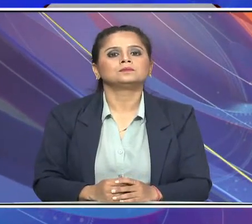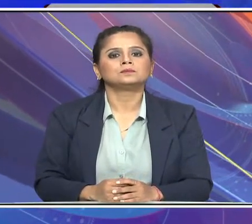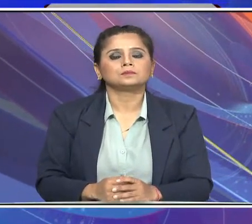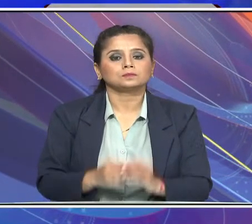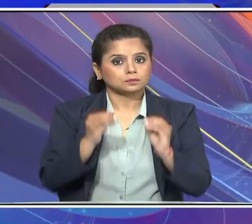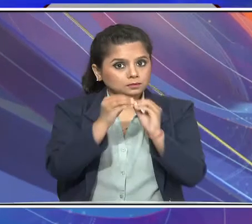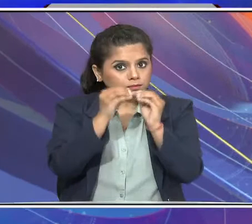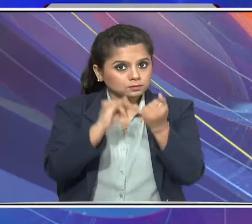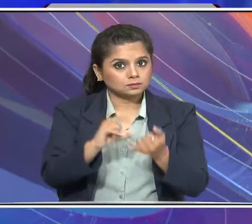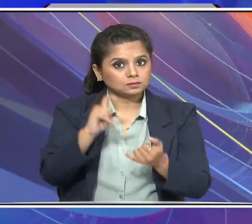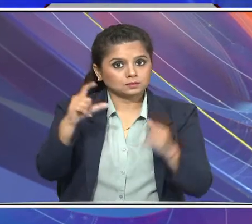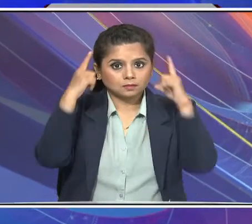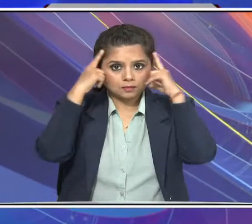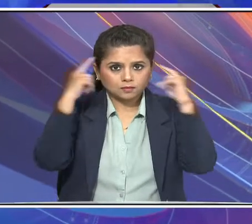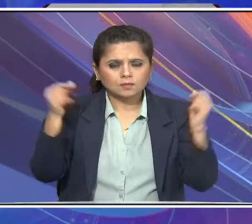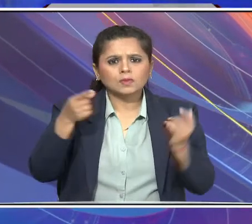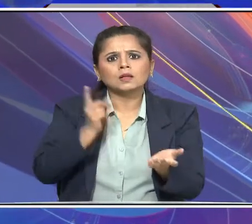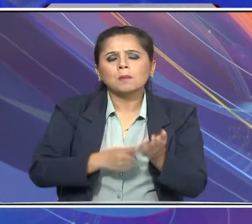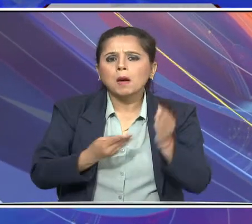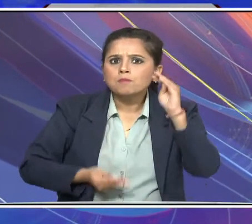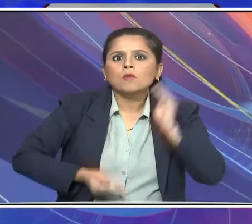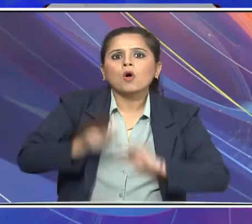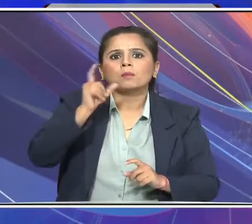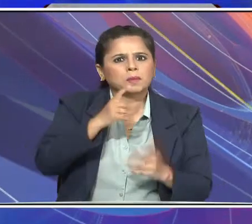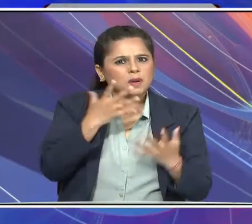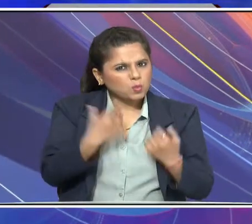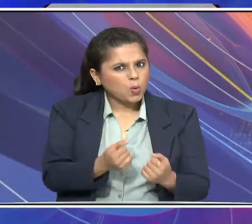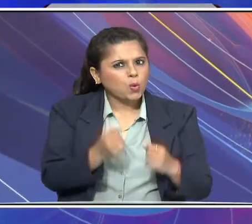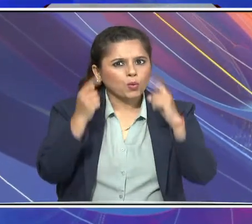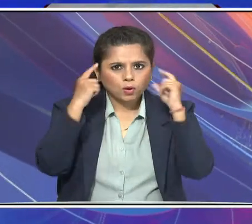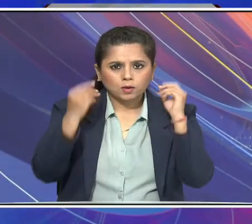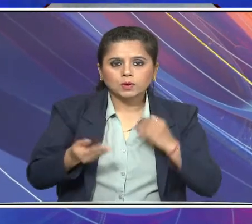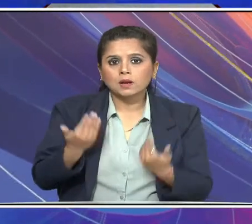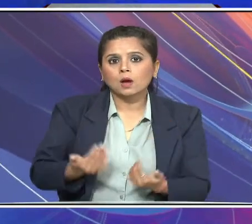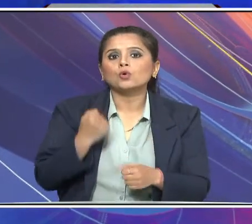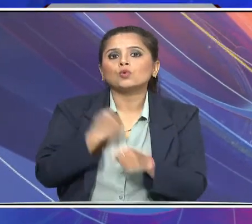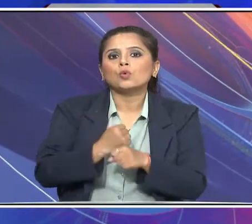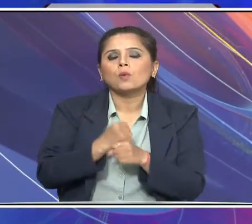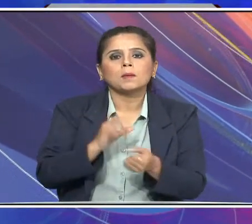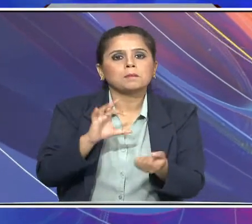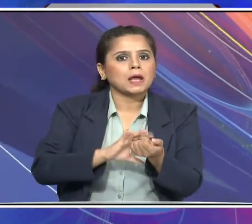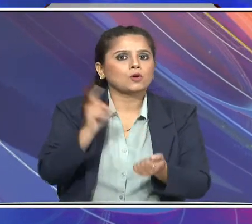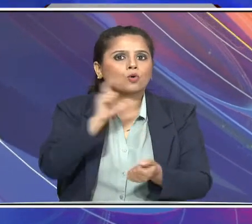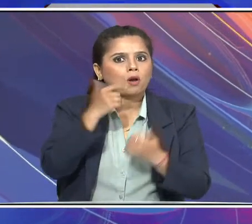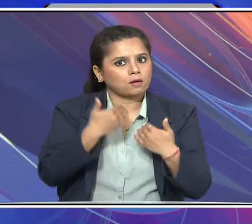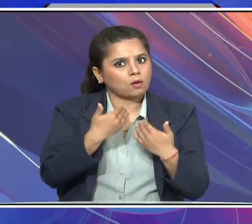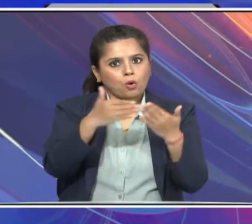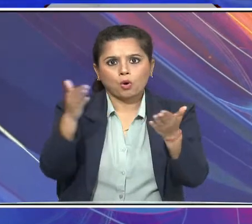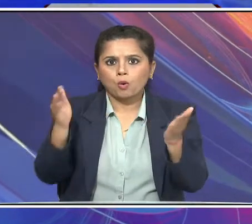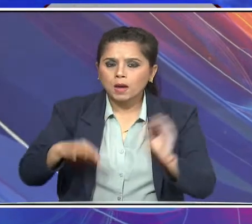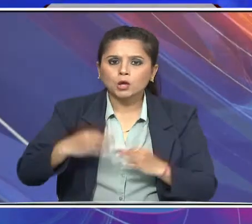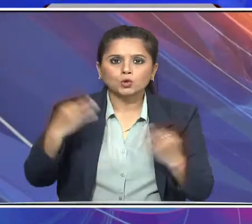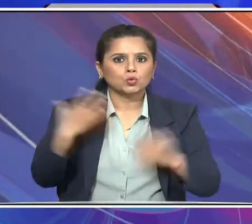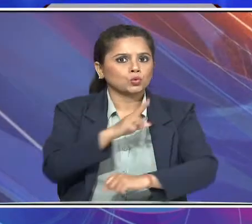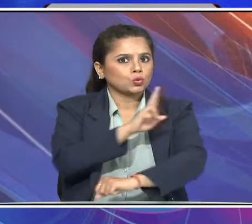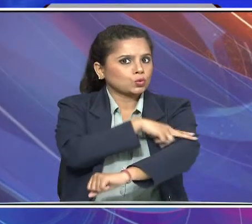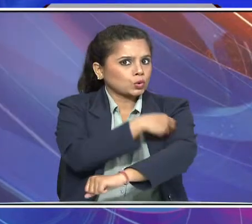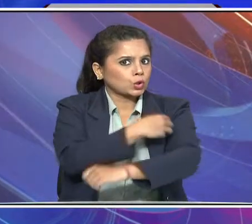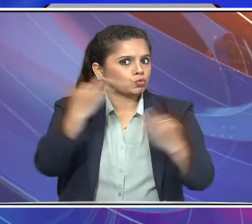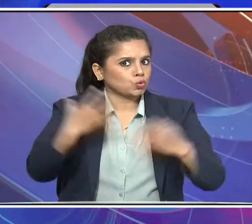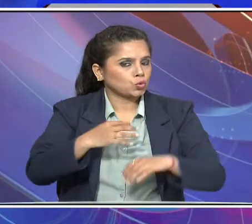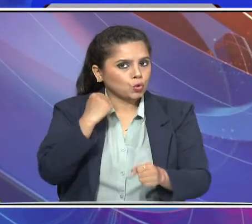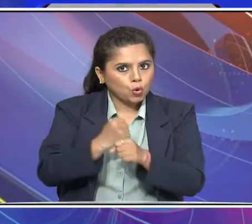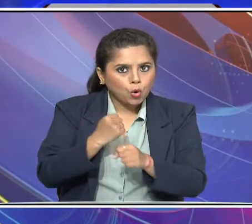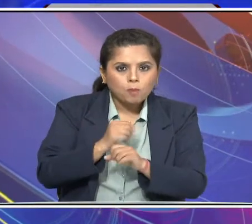बीएससी नर्सिंग की डिमांड इसलिए बड़ी है आज गवर्नमेंट में मेडिकल कॉलेज ओपन हो रहे हैं नई-नई हॉस्पिटल गवर्नमेंट के ओपन